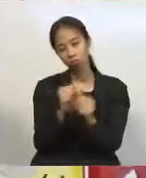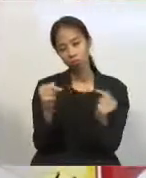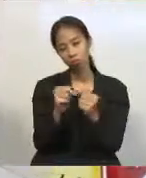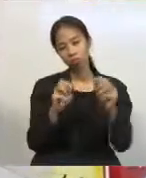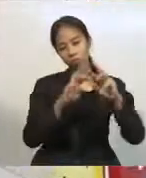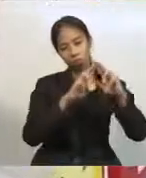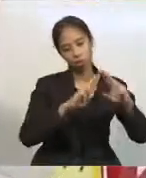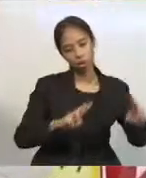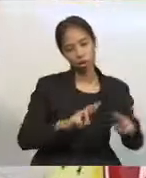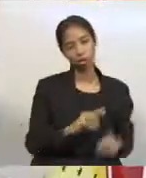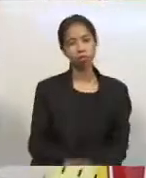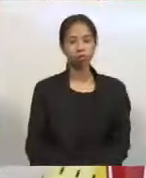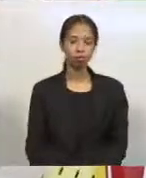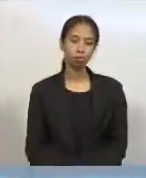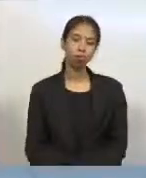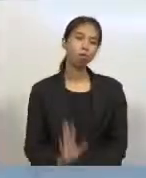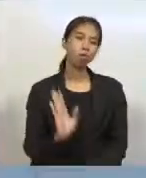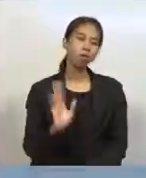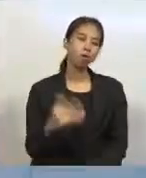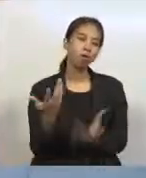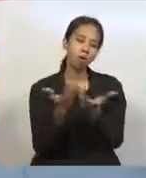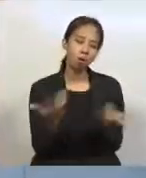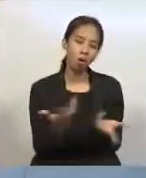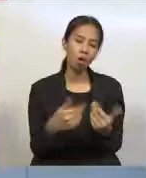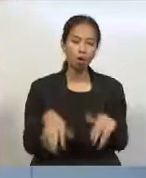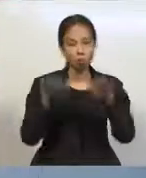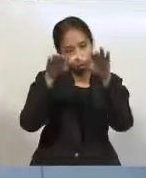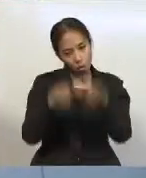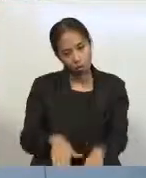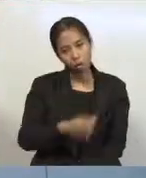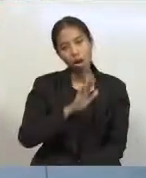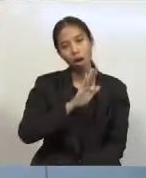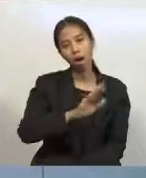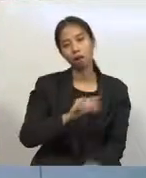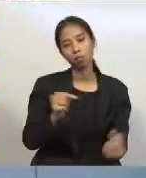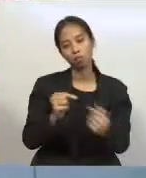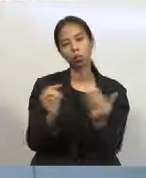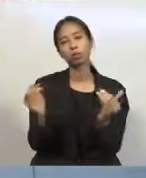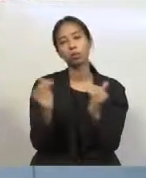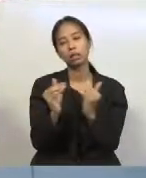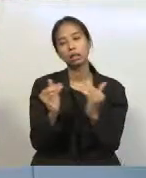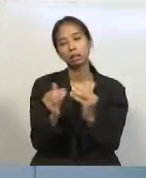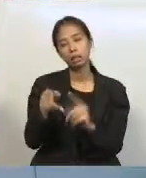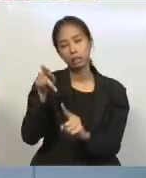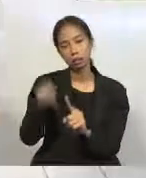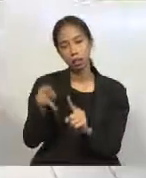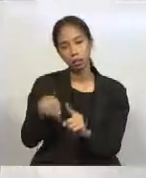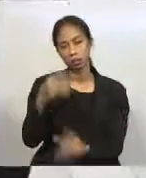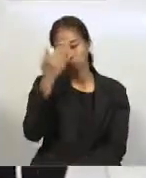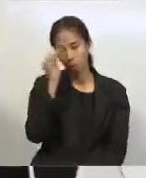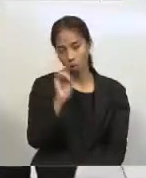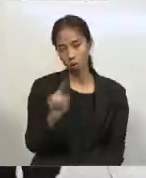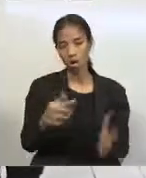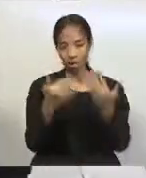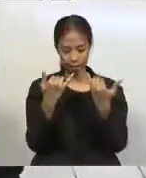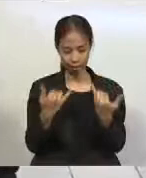านค้าไม่ให้มีการจัดโปรโมชั่นลดแลกแจกแถมเพื่อดึงดูดประชาชนผู้ที่ได้รับสิทธิ์ 1,000 บาทเนื่องจากนโยบ